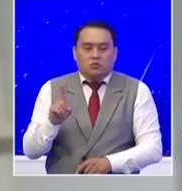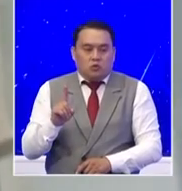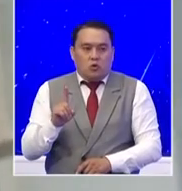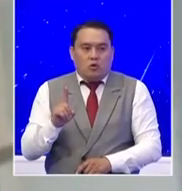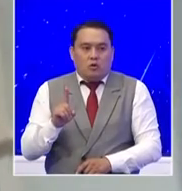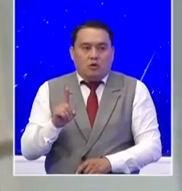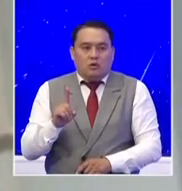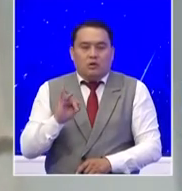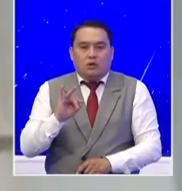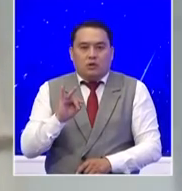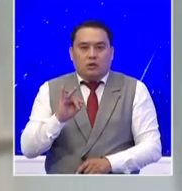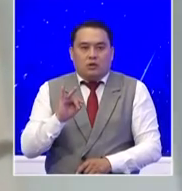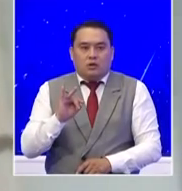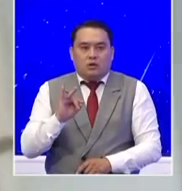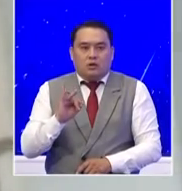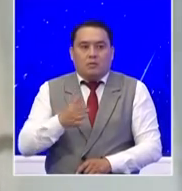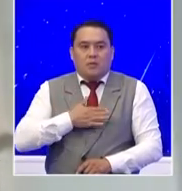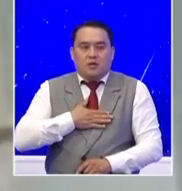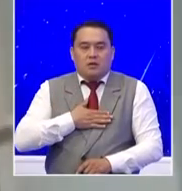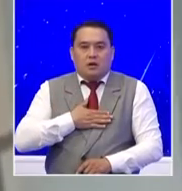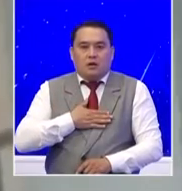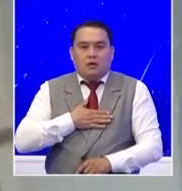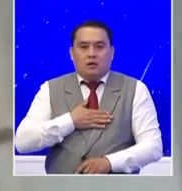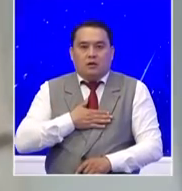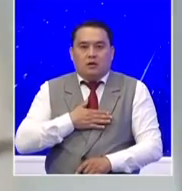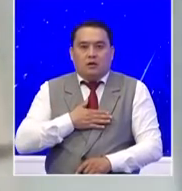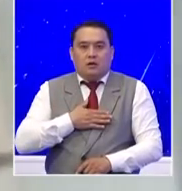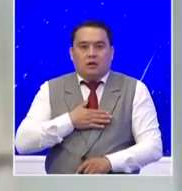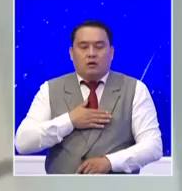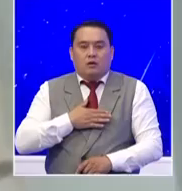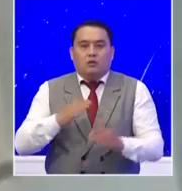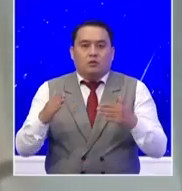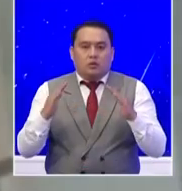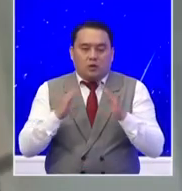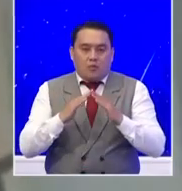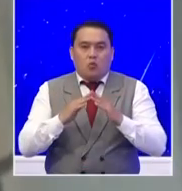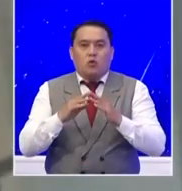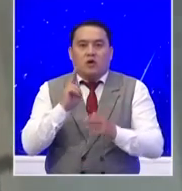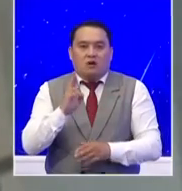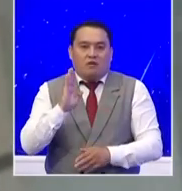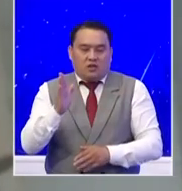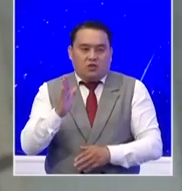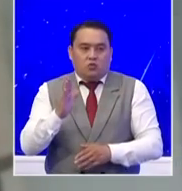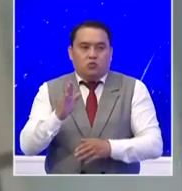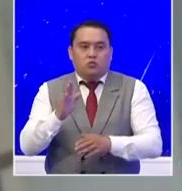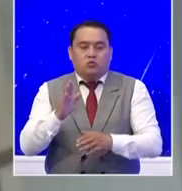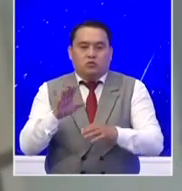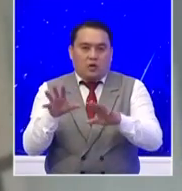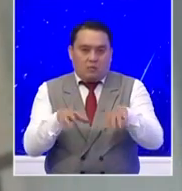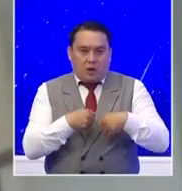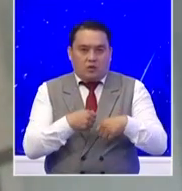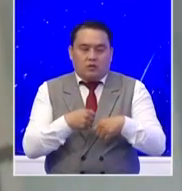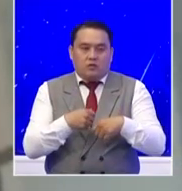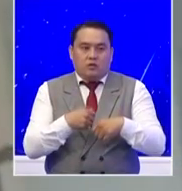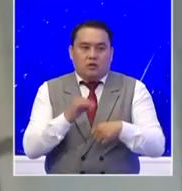труда. Потом я занес его в подъезд, дом напротив стоит, рядом. Быстро